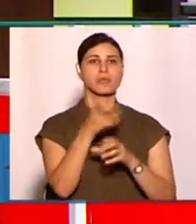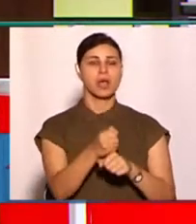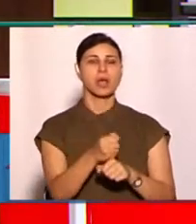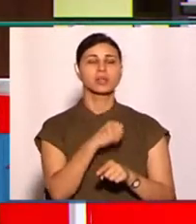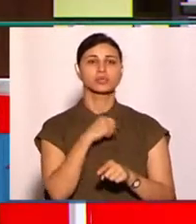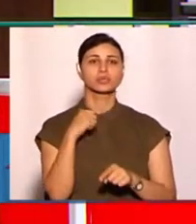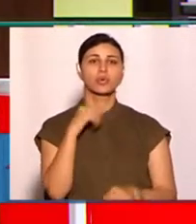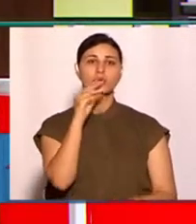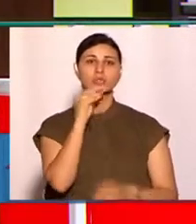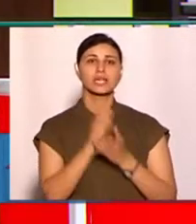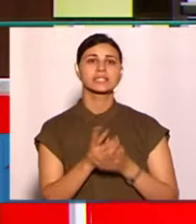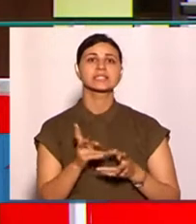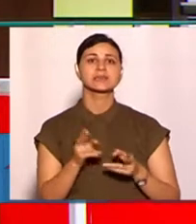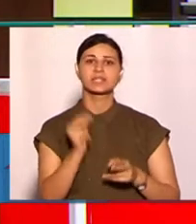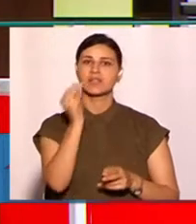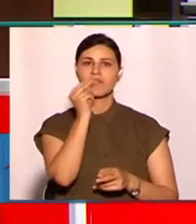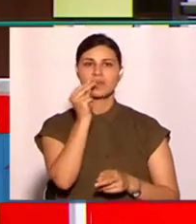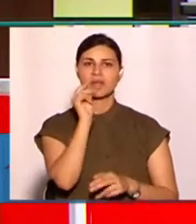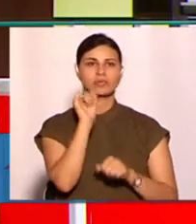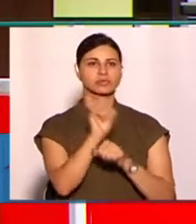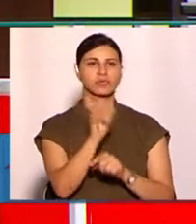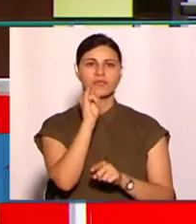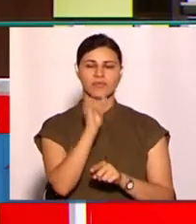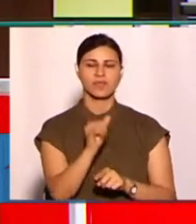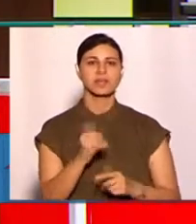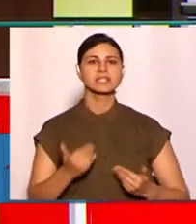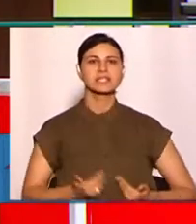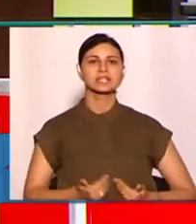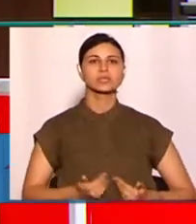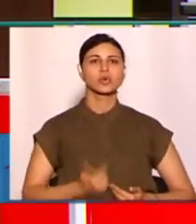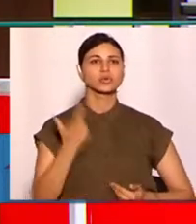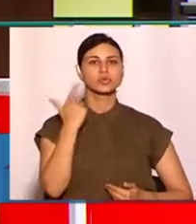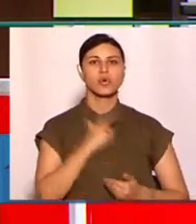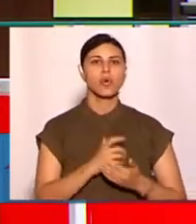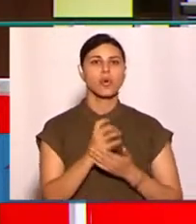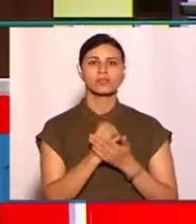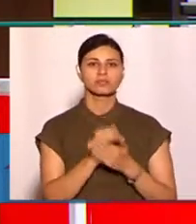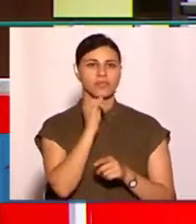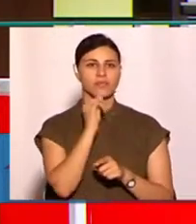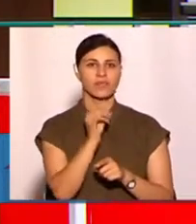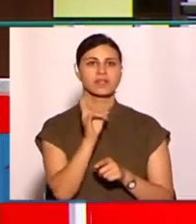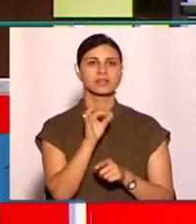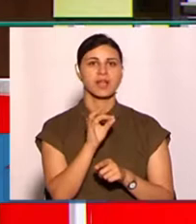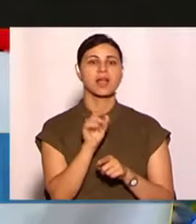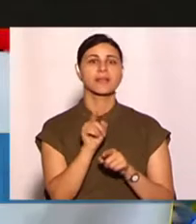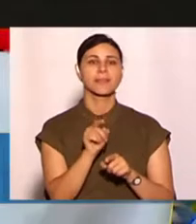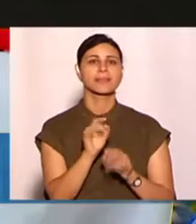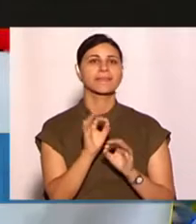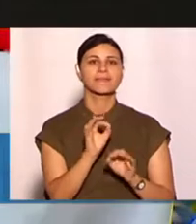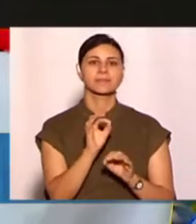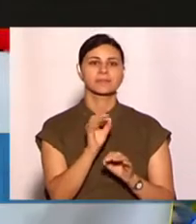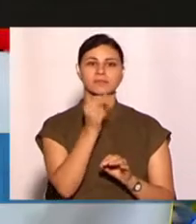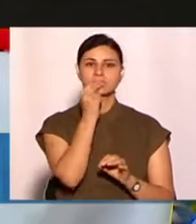იზღუდება და რეაბილიტაციის პროცესიც ასევე გულისხმობს იმას, რომ სასიცოცხლო რესურსები ჯერ არ აღვიდგენია და ადეკვატურად ვერ ვიღებს